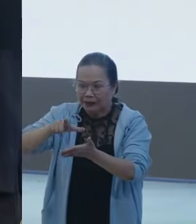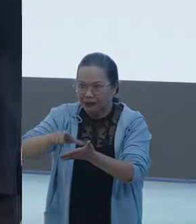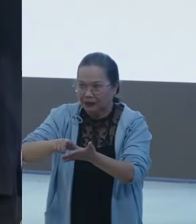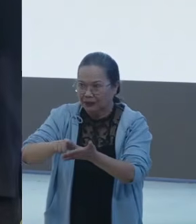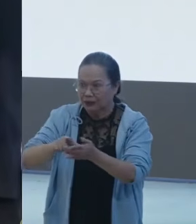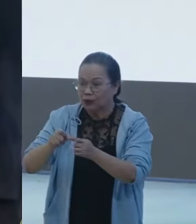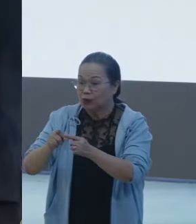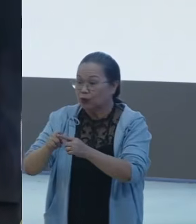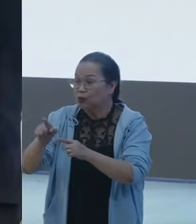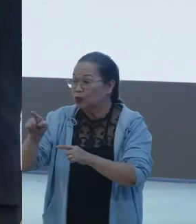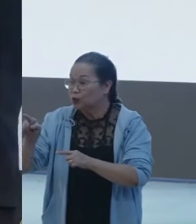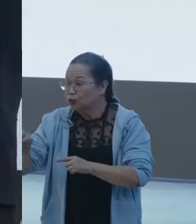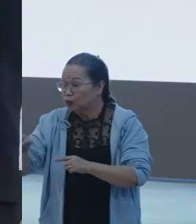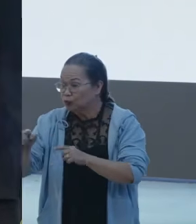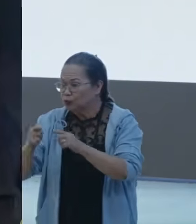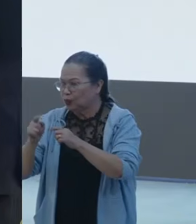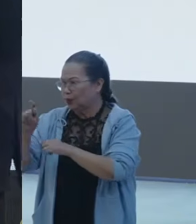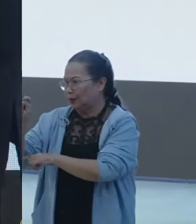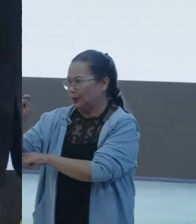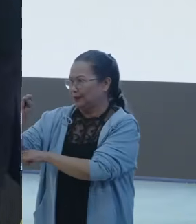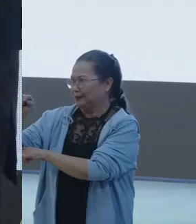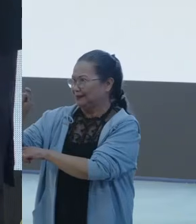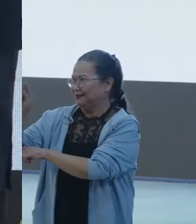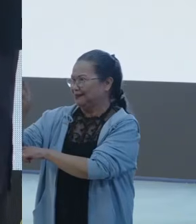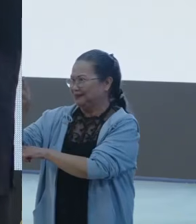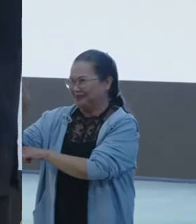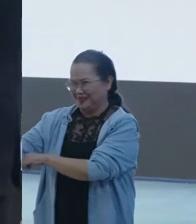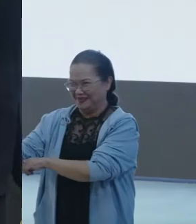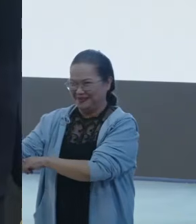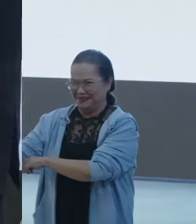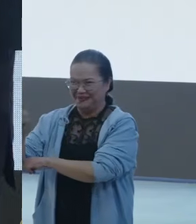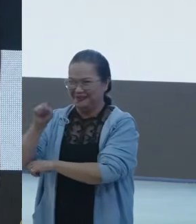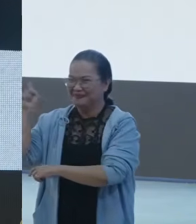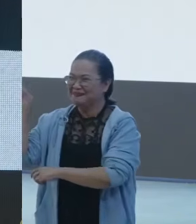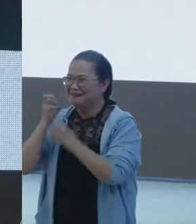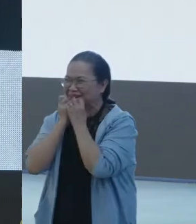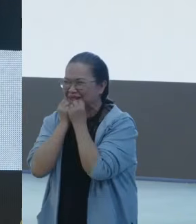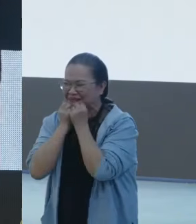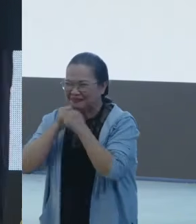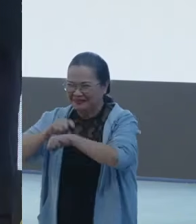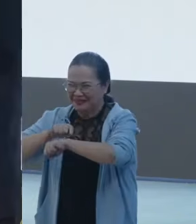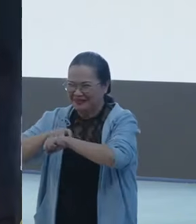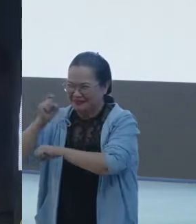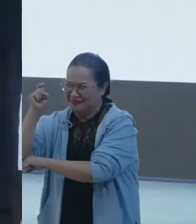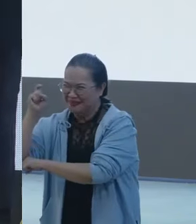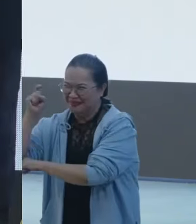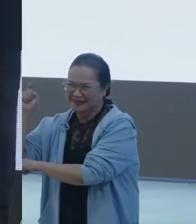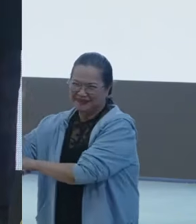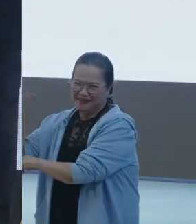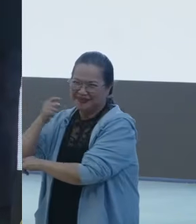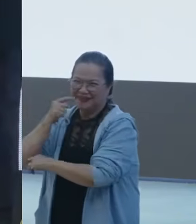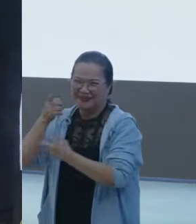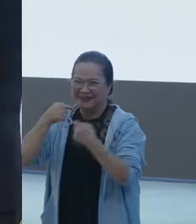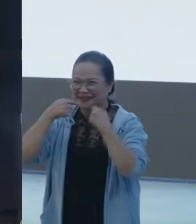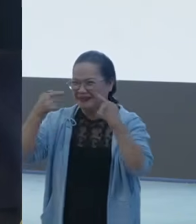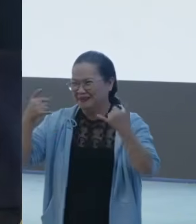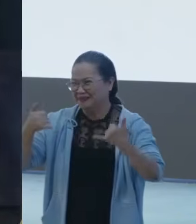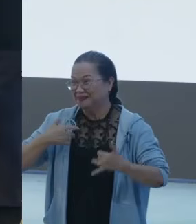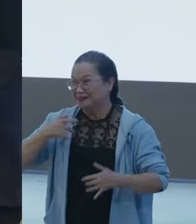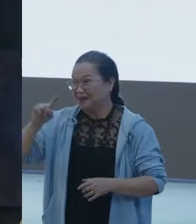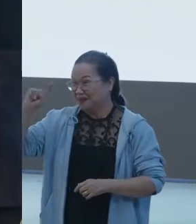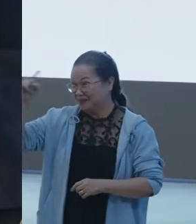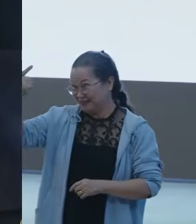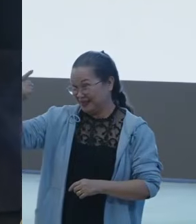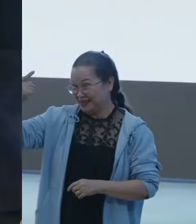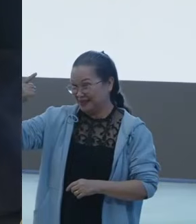na disipulo. Bibilisan ko na po at naubusan na po ako ng oras. Una, ang kanyang pagkatao, verse